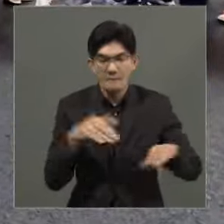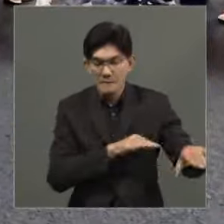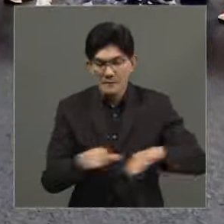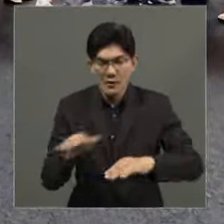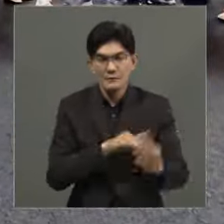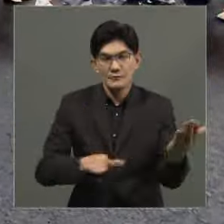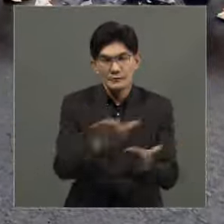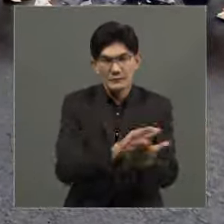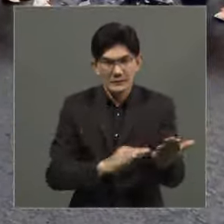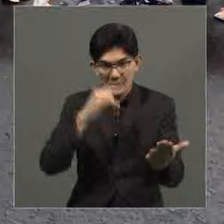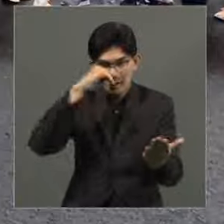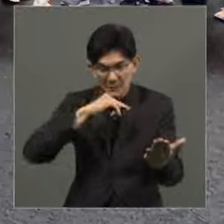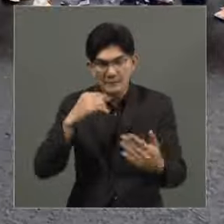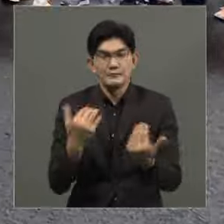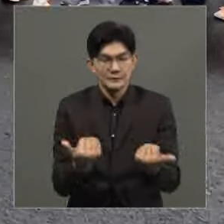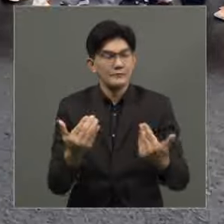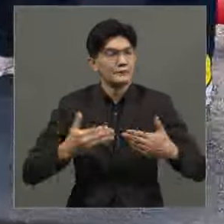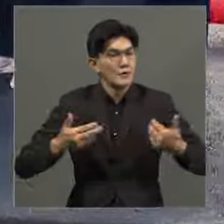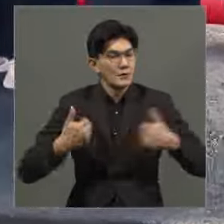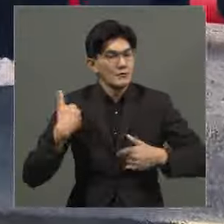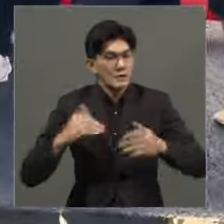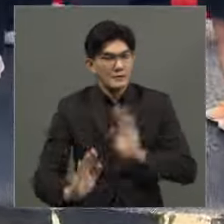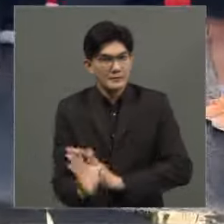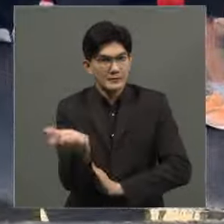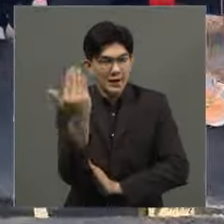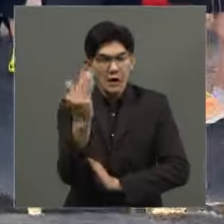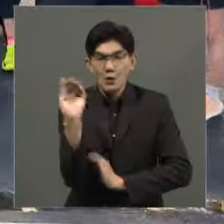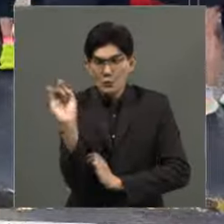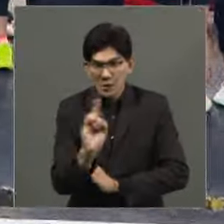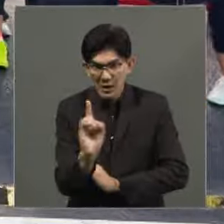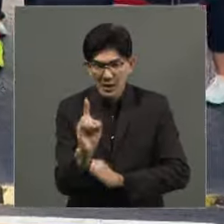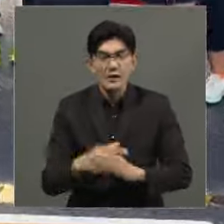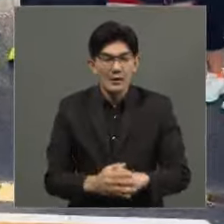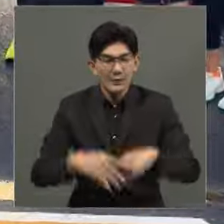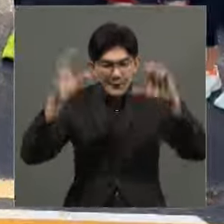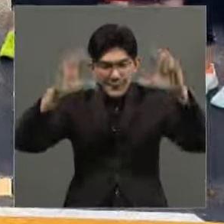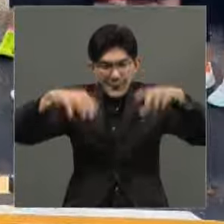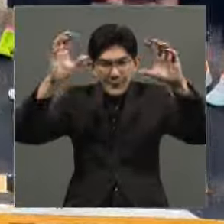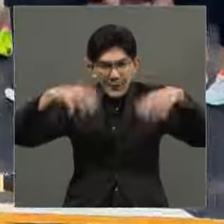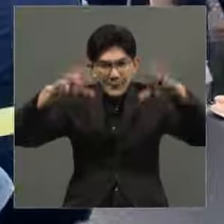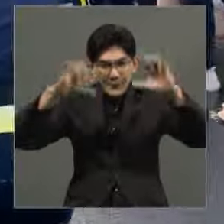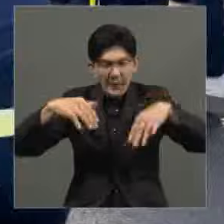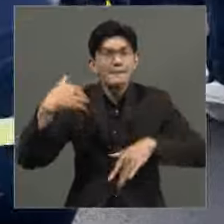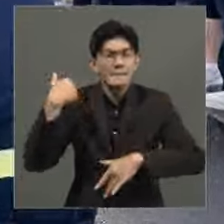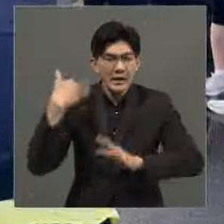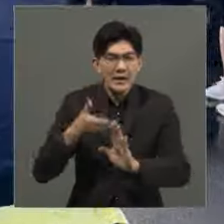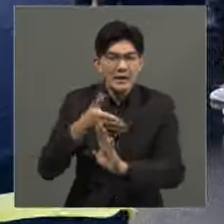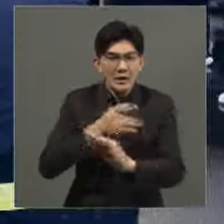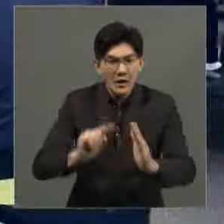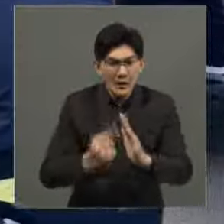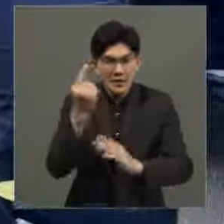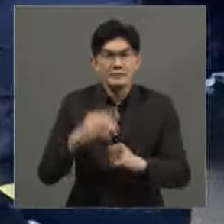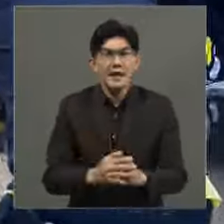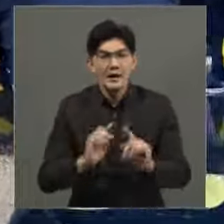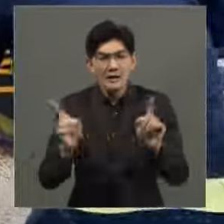ฮะบรรยากาศก็เป็นไปอย่างคึกักครับช่วงเช้าที่เพชรบุรีเนี่ยมีนะฮะสายฝนโปรยปรายลงมาเล็กน้อยก่อนเริ่มกิจกรรมแต่